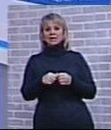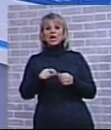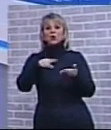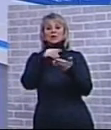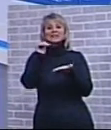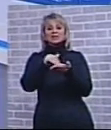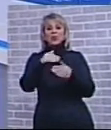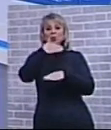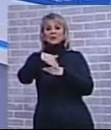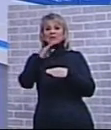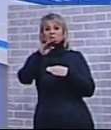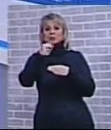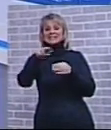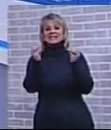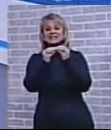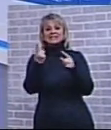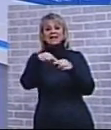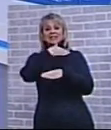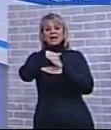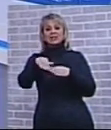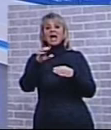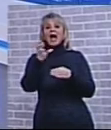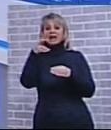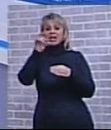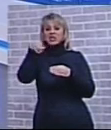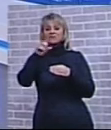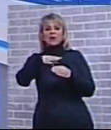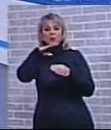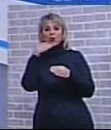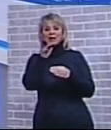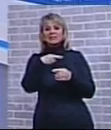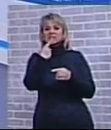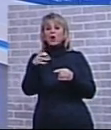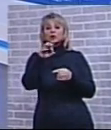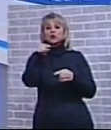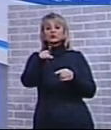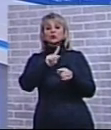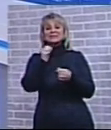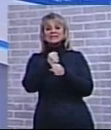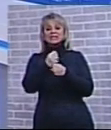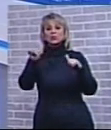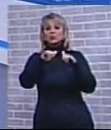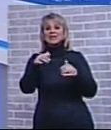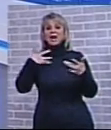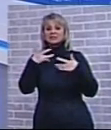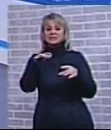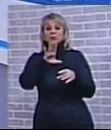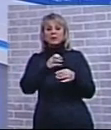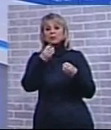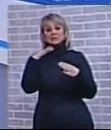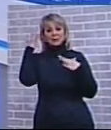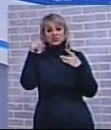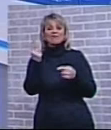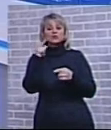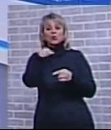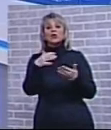Город Таганрог, улица Фрунзе, 10. Это адрес дома Раневской. Много лет разговоры о том, чтобы сделать здесь музей актрисы, были просто мечтами